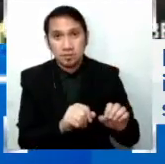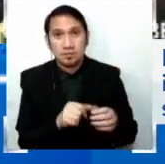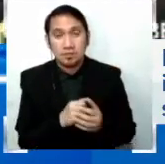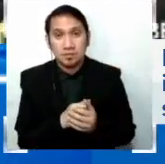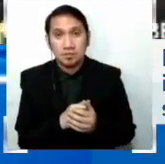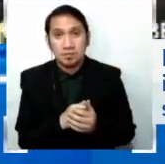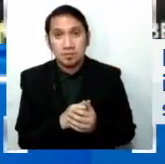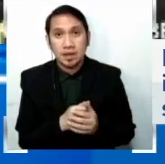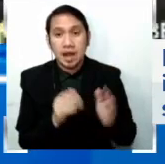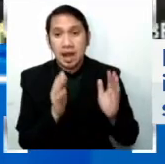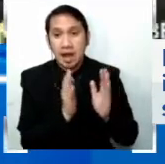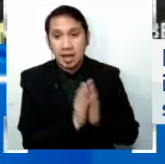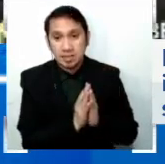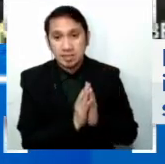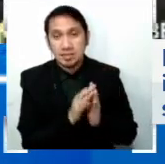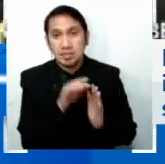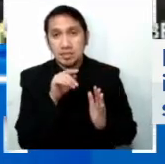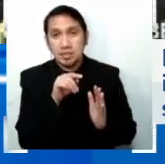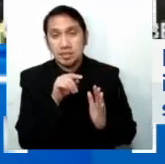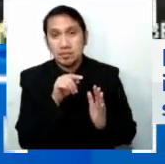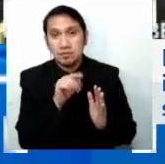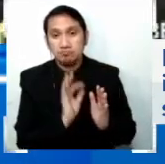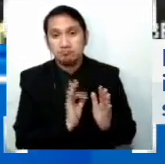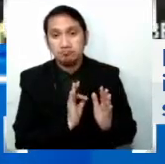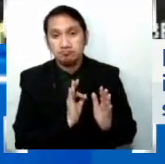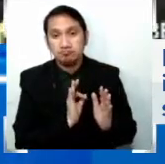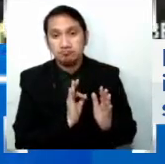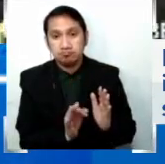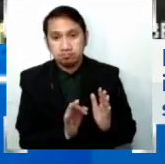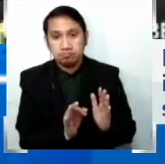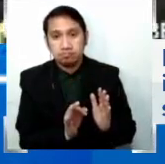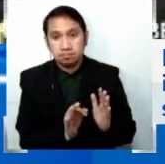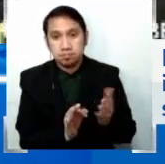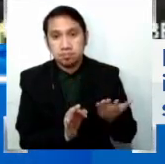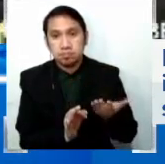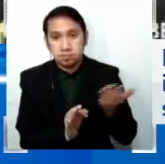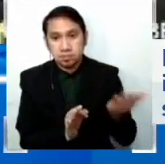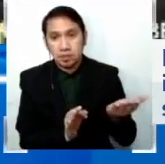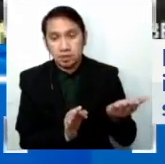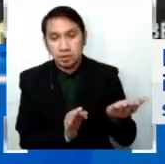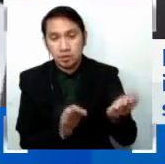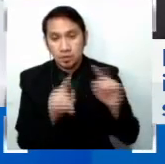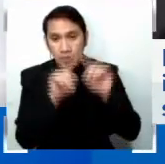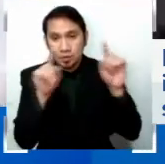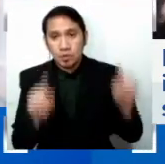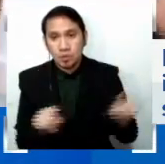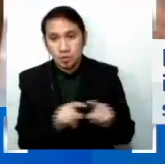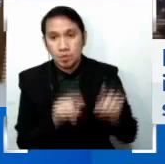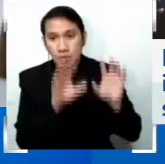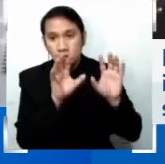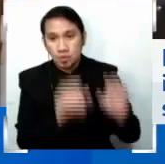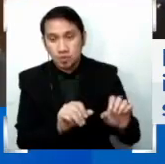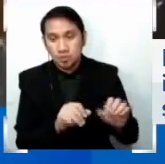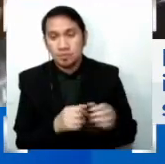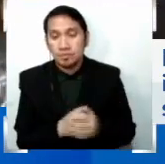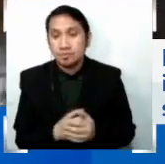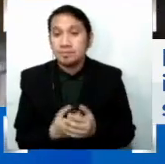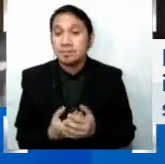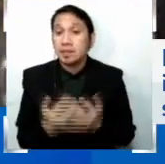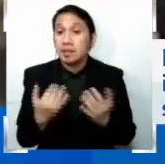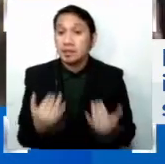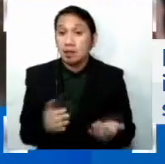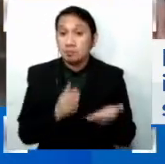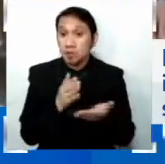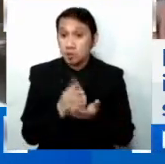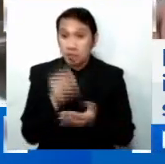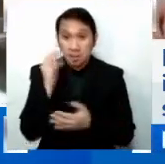to formally serve it and to all law enforcement authorities. Pinuntahan si Yang sa bahay nito sa